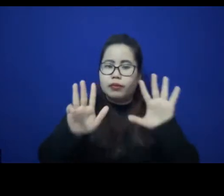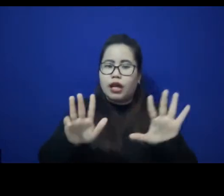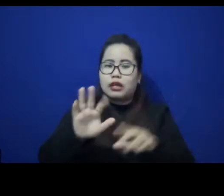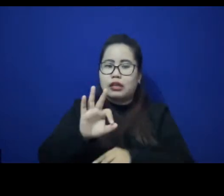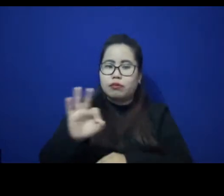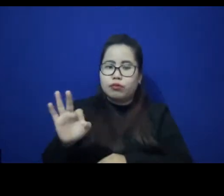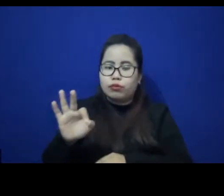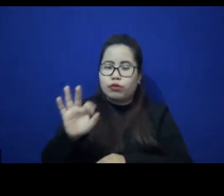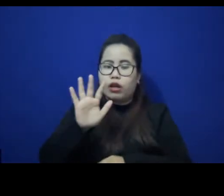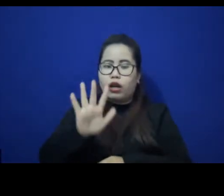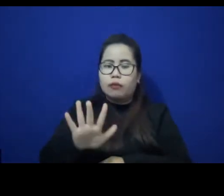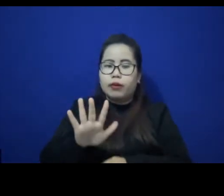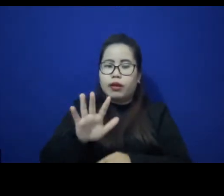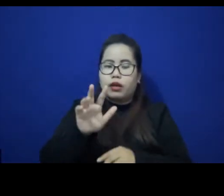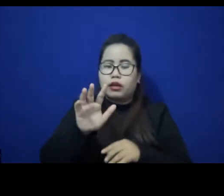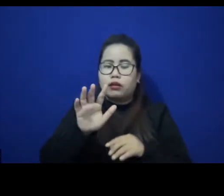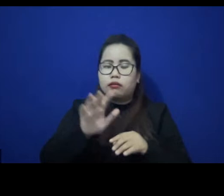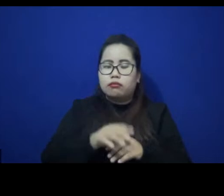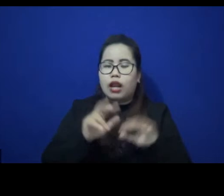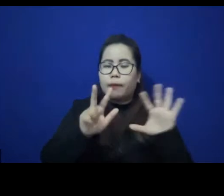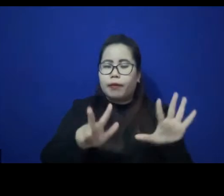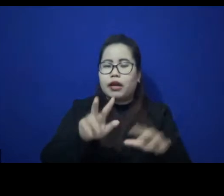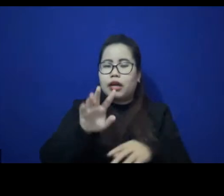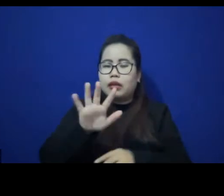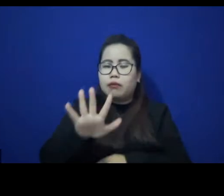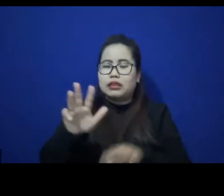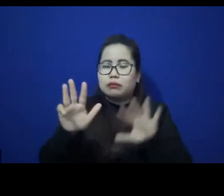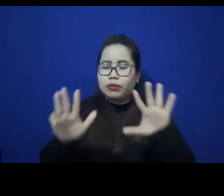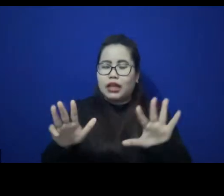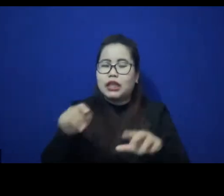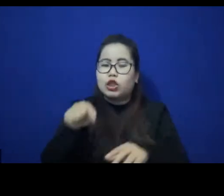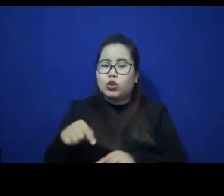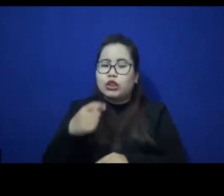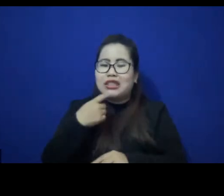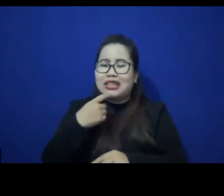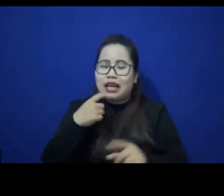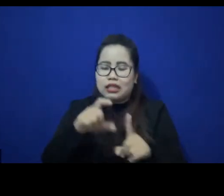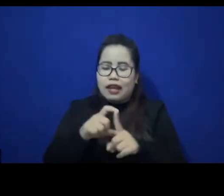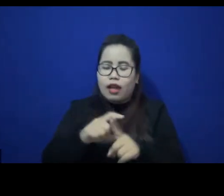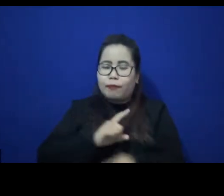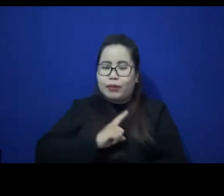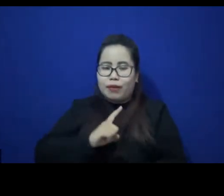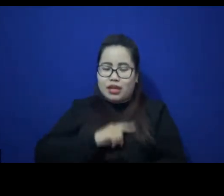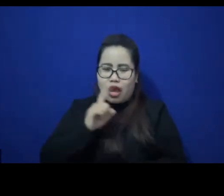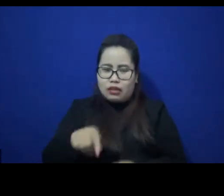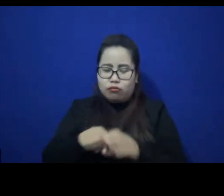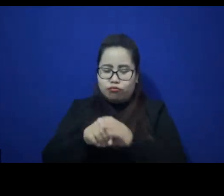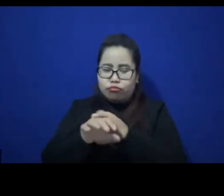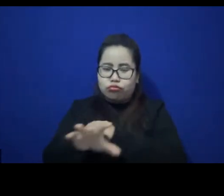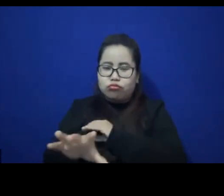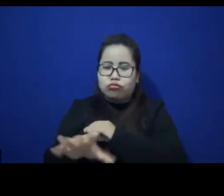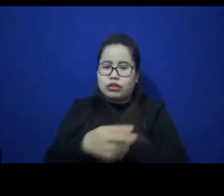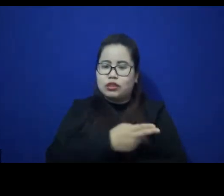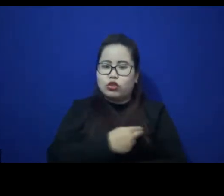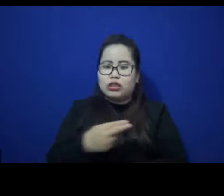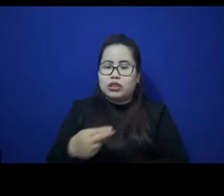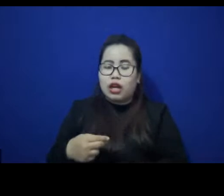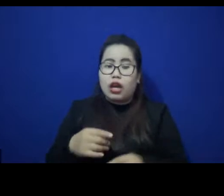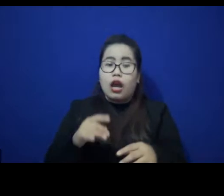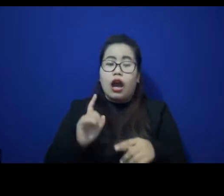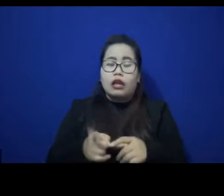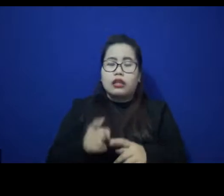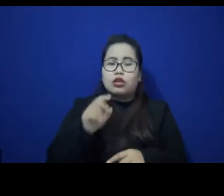849558 kredensial itu Betty data-data pribadi yang mengalami kebocoran di Indonesia sekitar